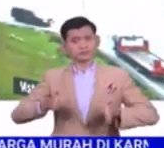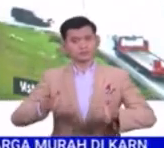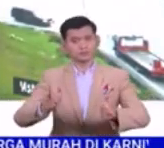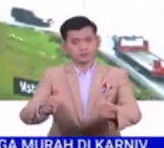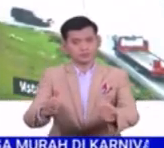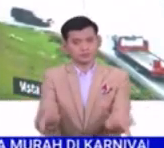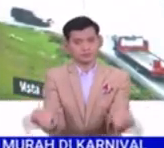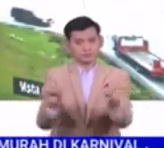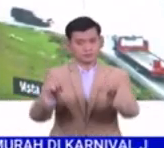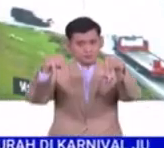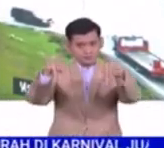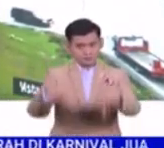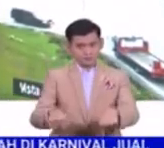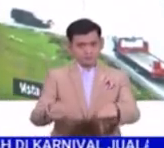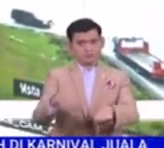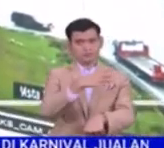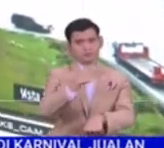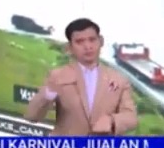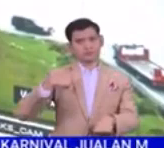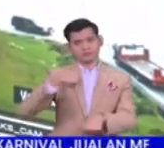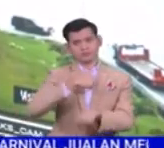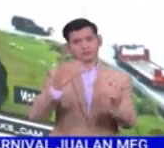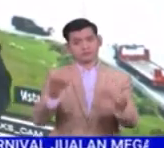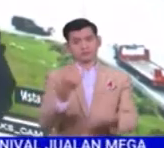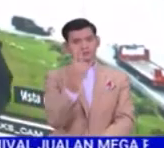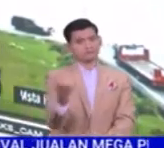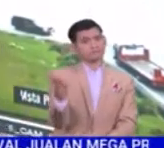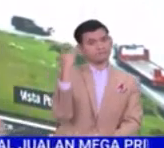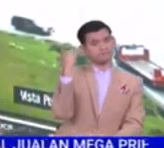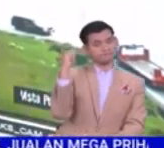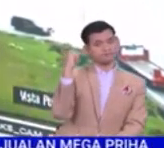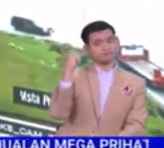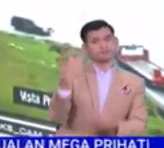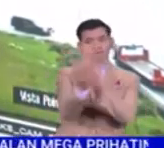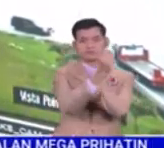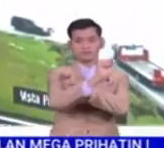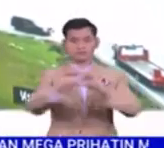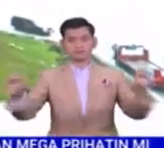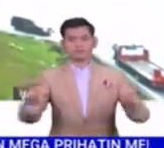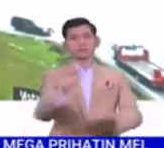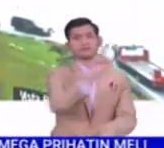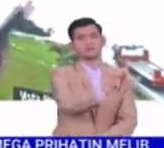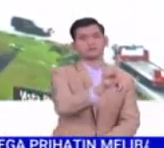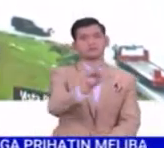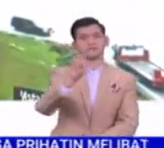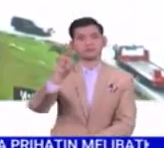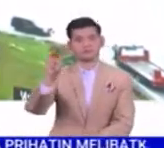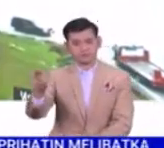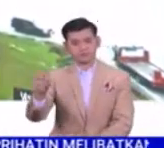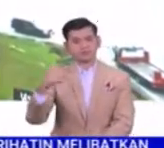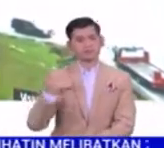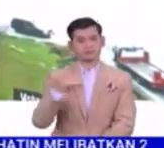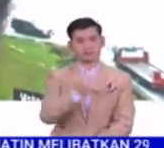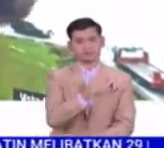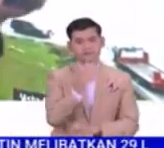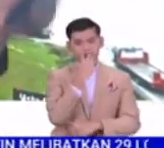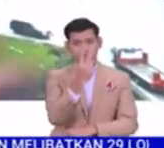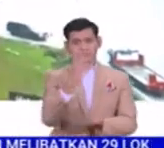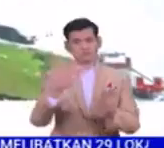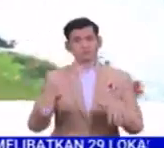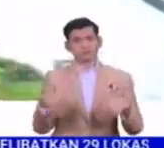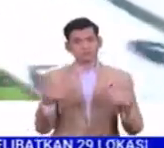sini dan juga kita terus saja ke paparan skrin yang telah pun disediakan oleh pihak LLM. Baik, kita terus saja ke paparan skrin yang